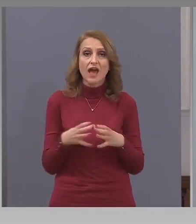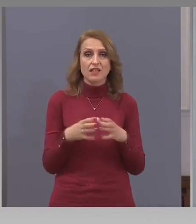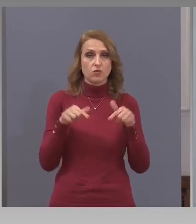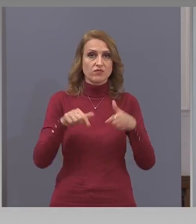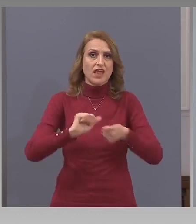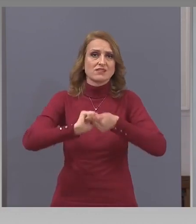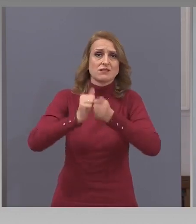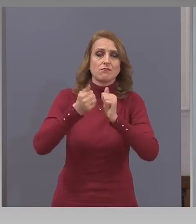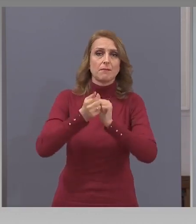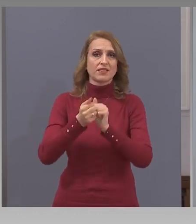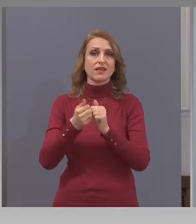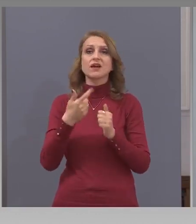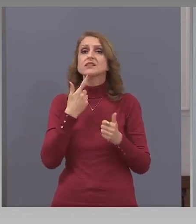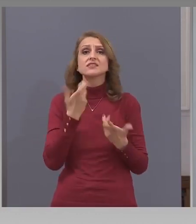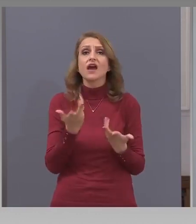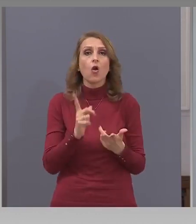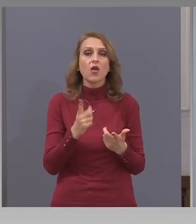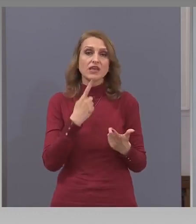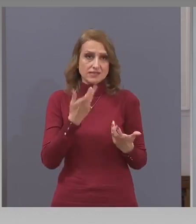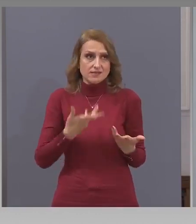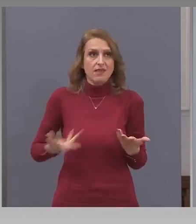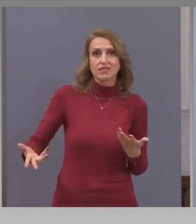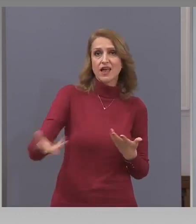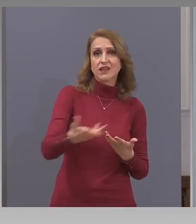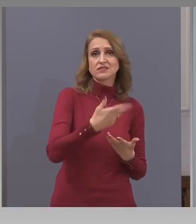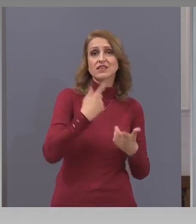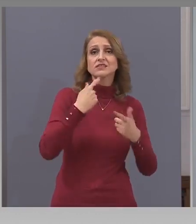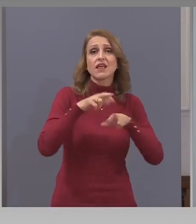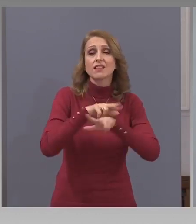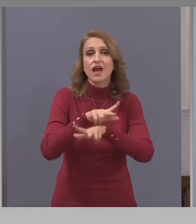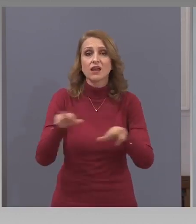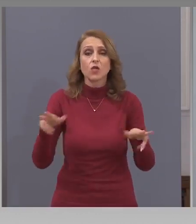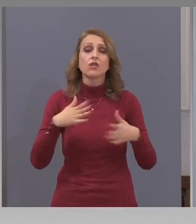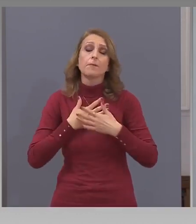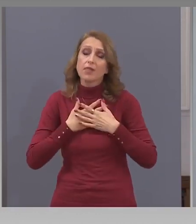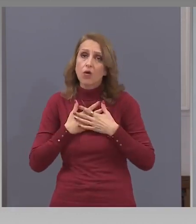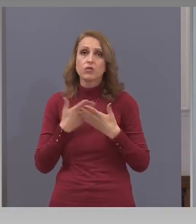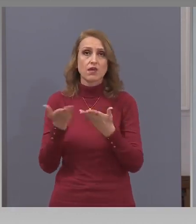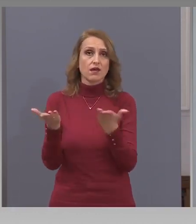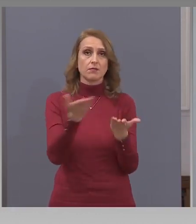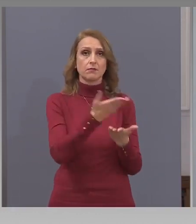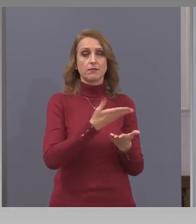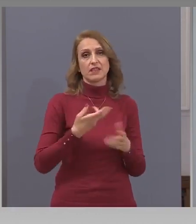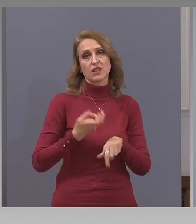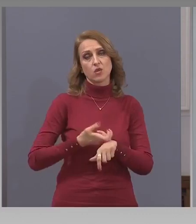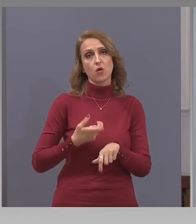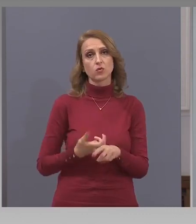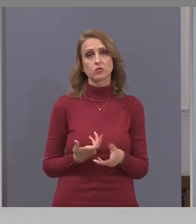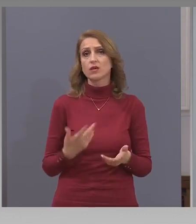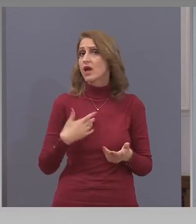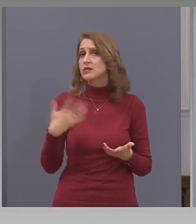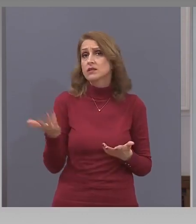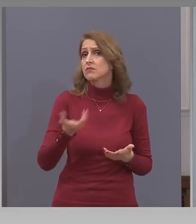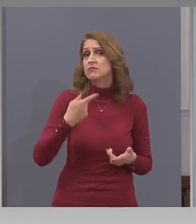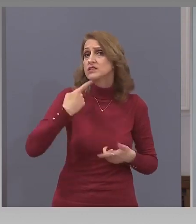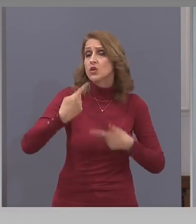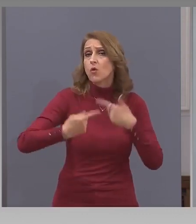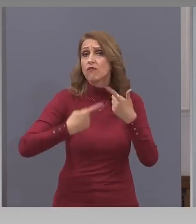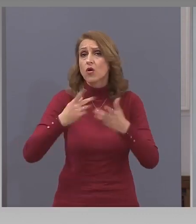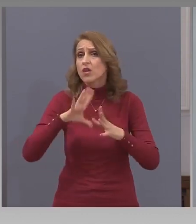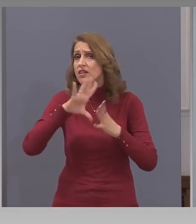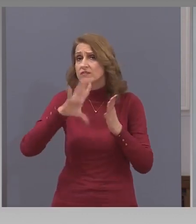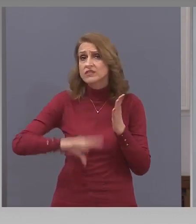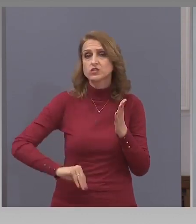е за народа, за хората, за нас. За което му благодаря. И утре го правиме. Аз съм изговорил и тези неща, които